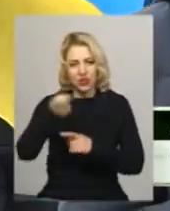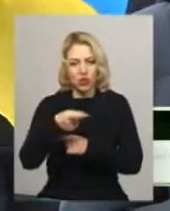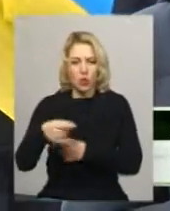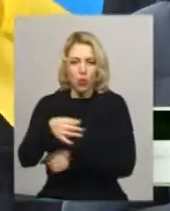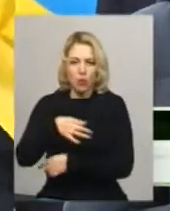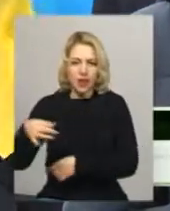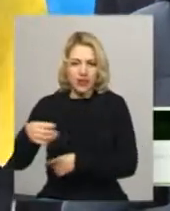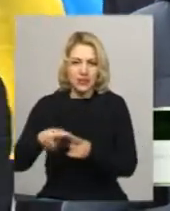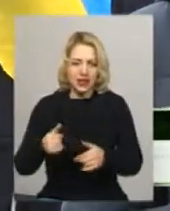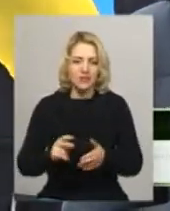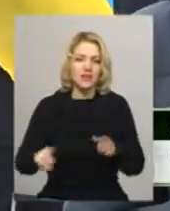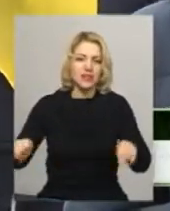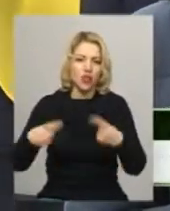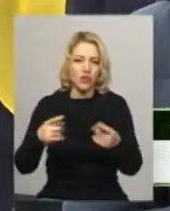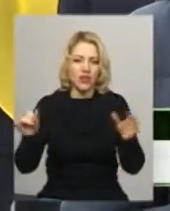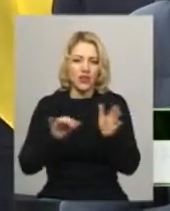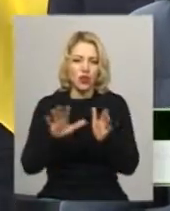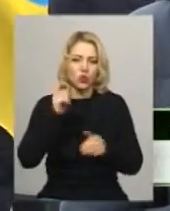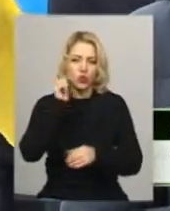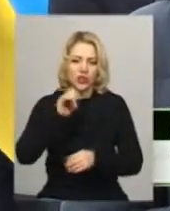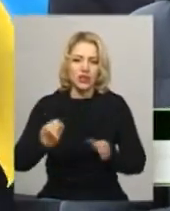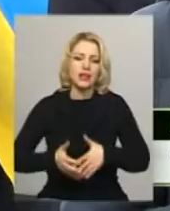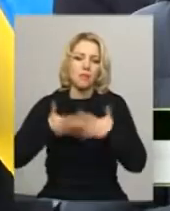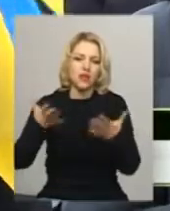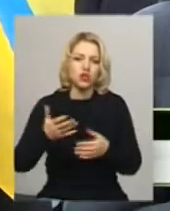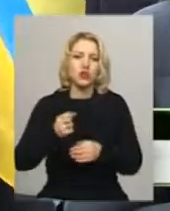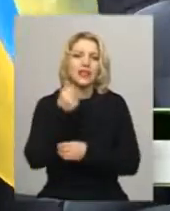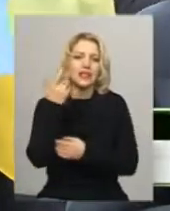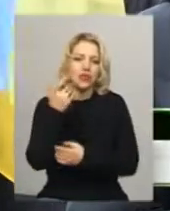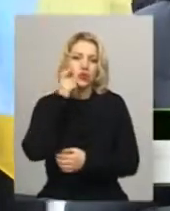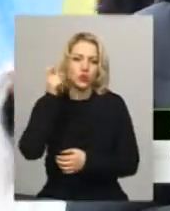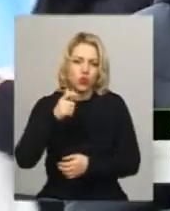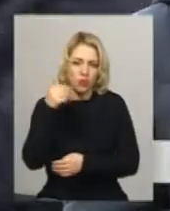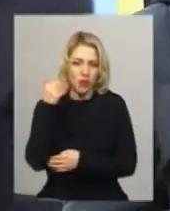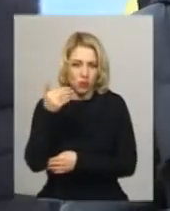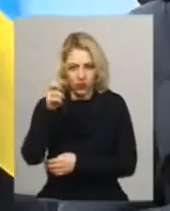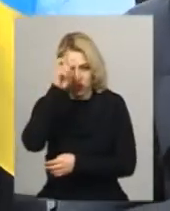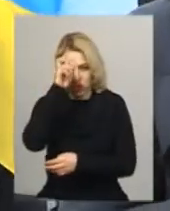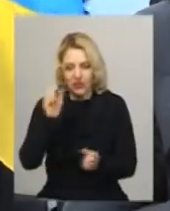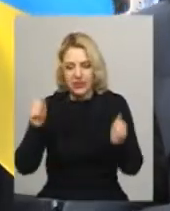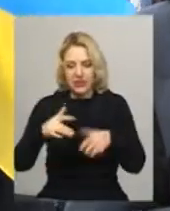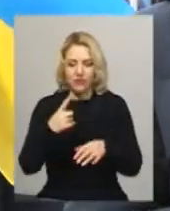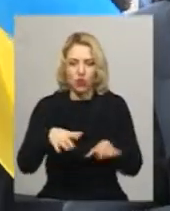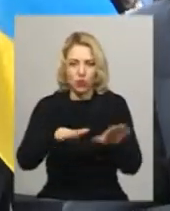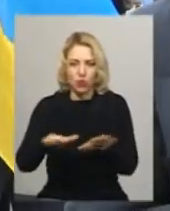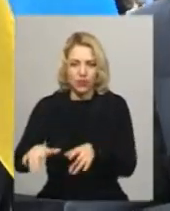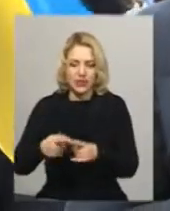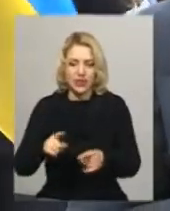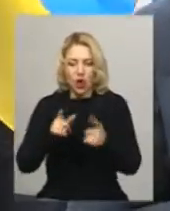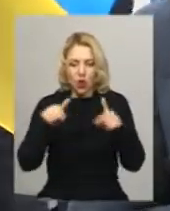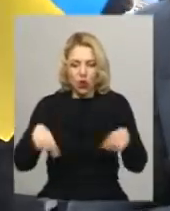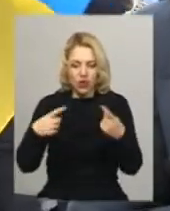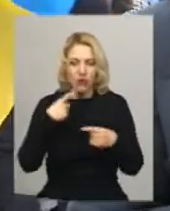Тернопільської областей встановили рекорд України за найбільшою кількістю державних прапорів, зібраних в одному місті. Організатори заявляли цифру